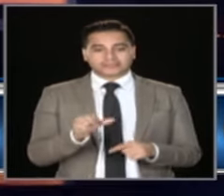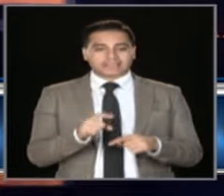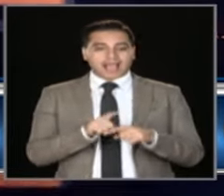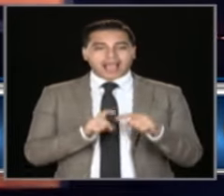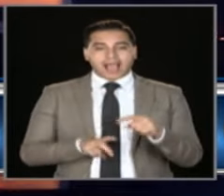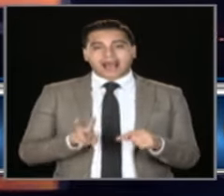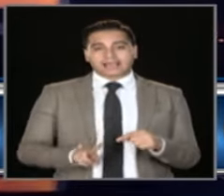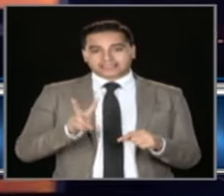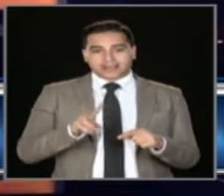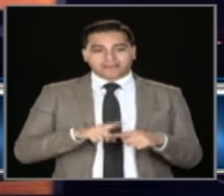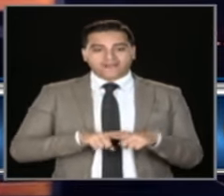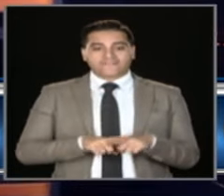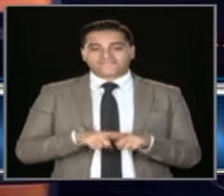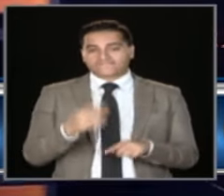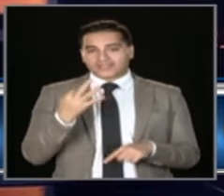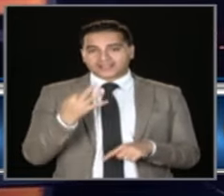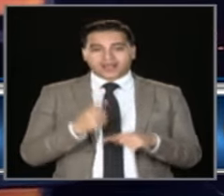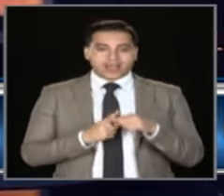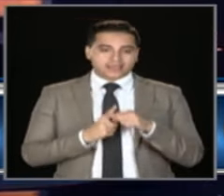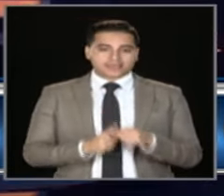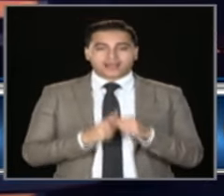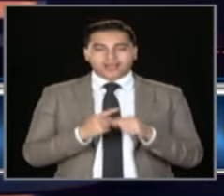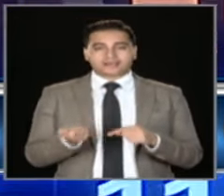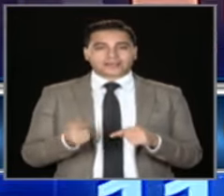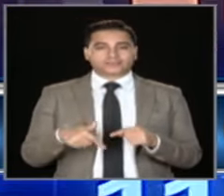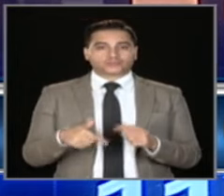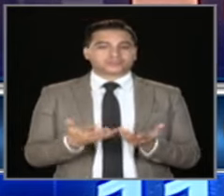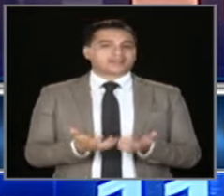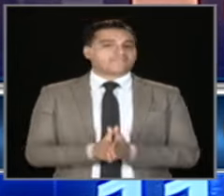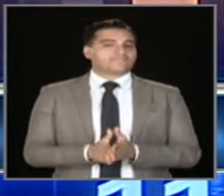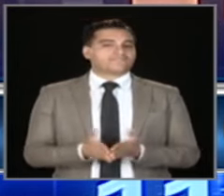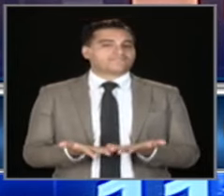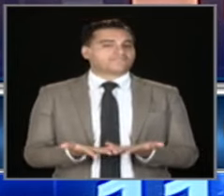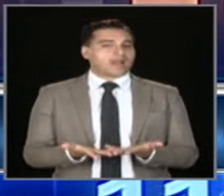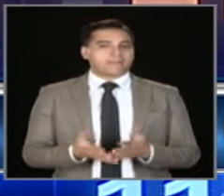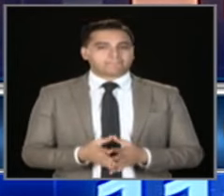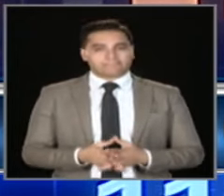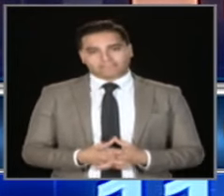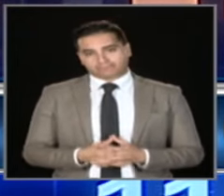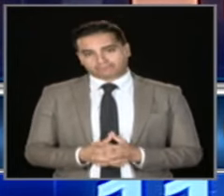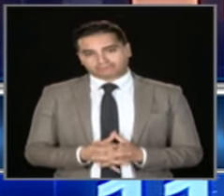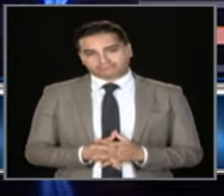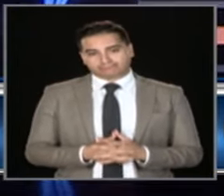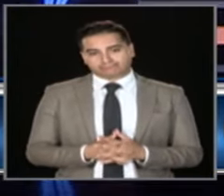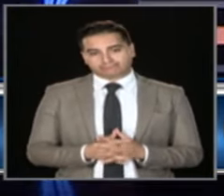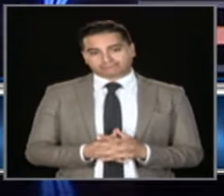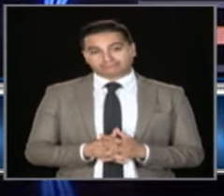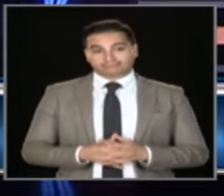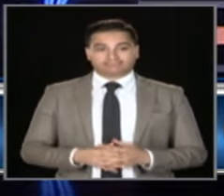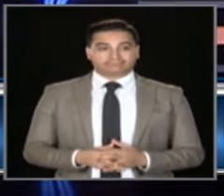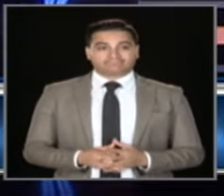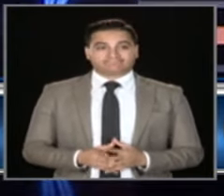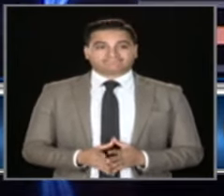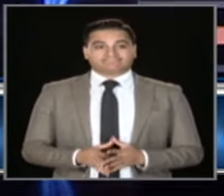595 على 7 في 3 زائد 65 يساوي كام؟